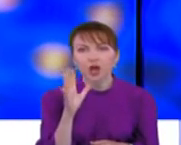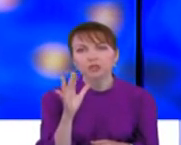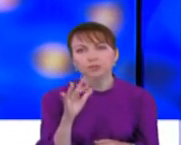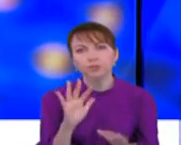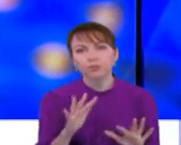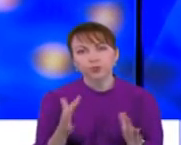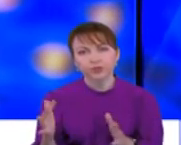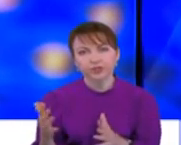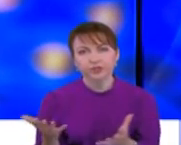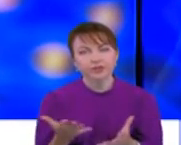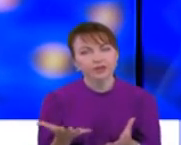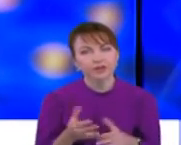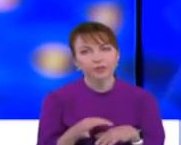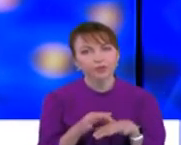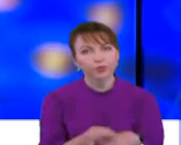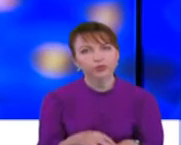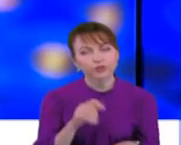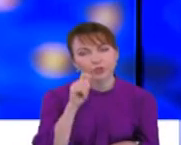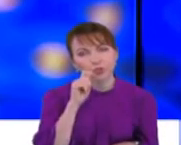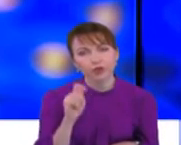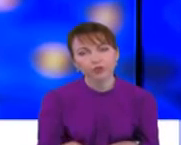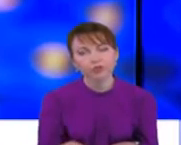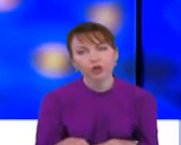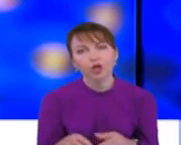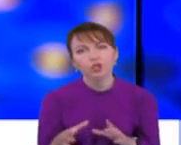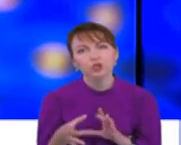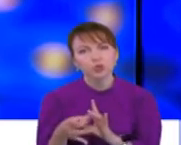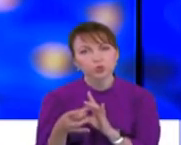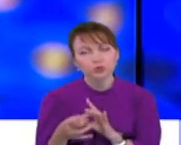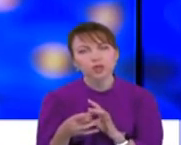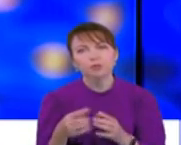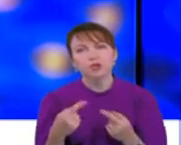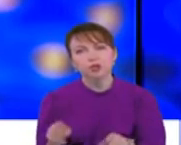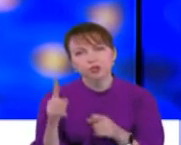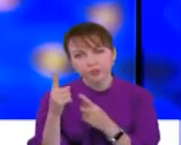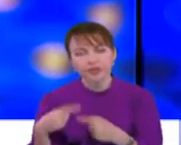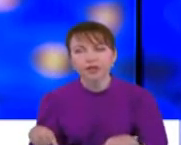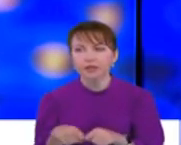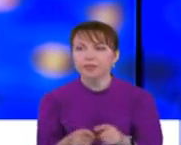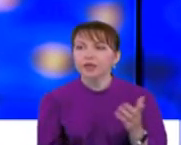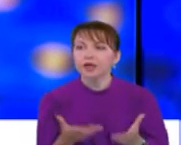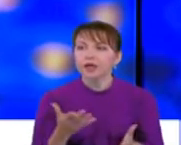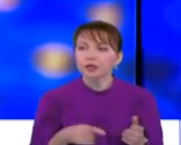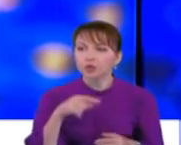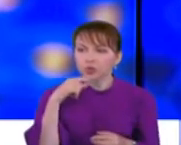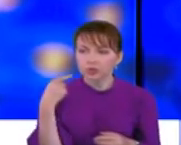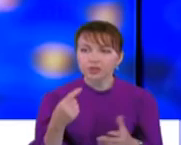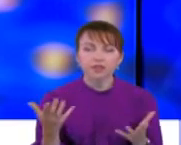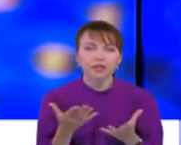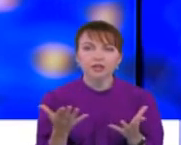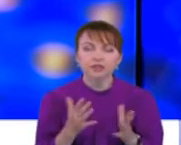які проводяться Україною з союзниками і іншими країнами. Якщо Росія до якихось